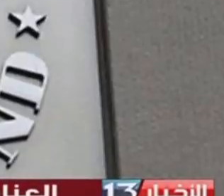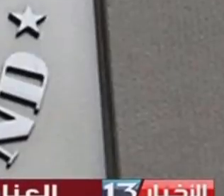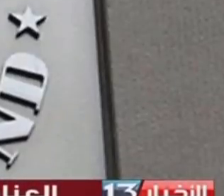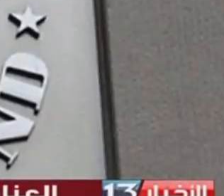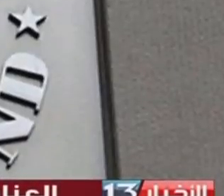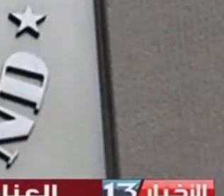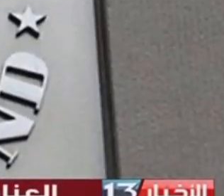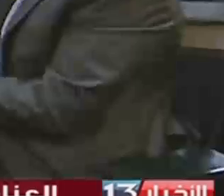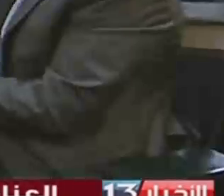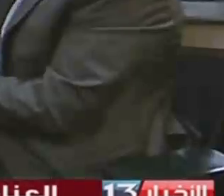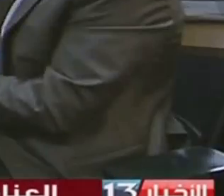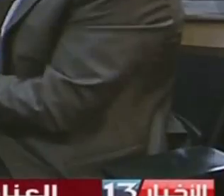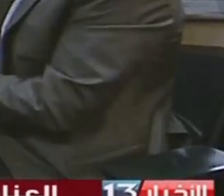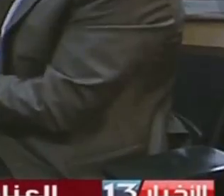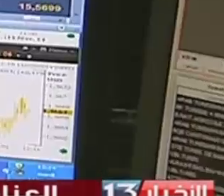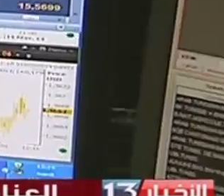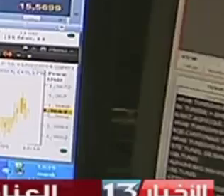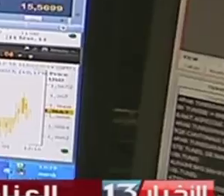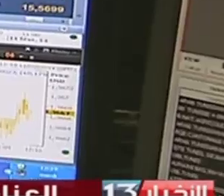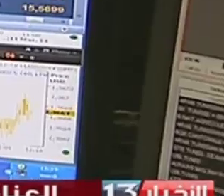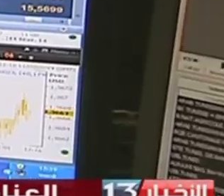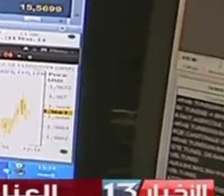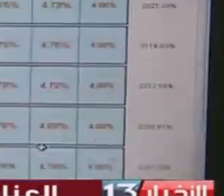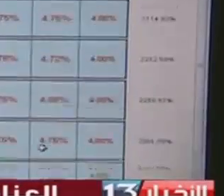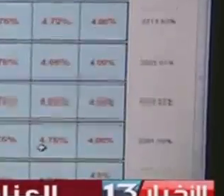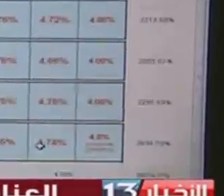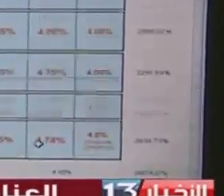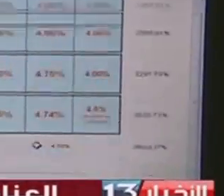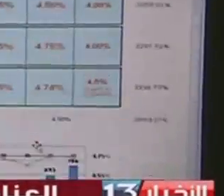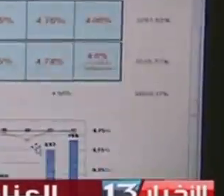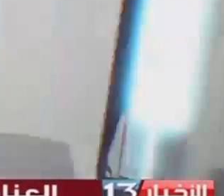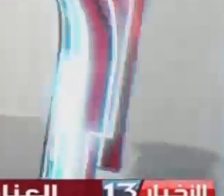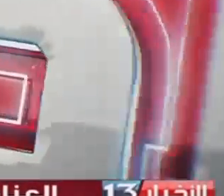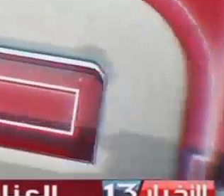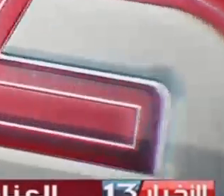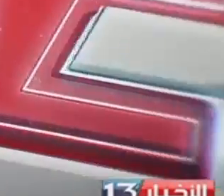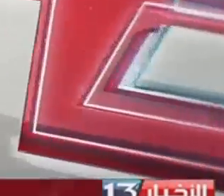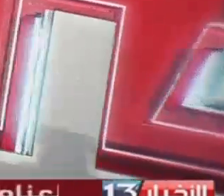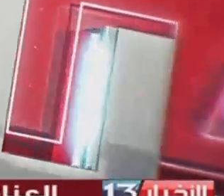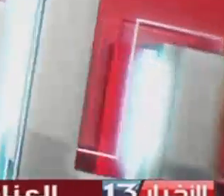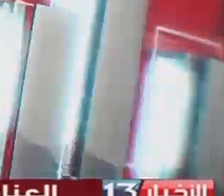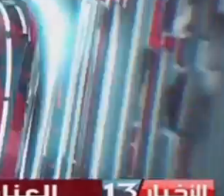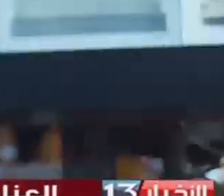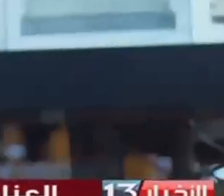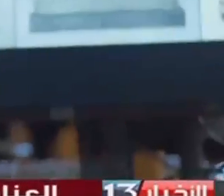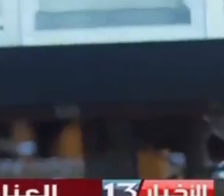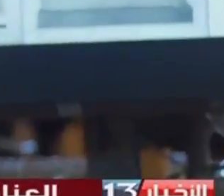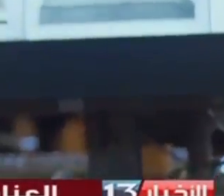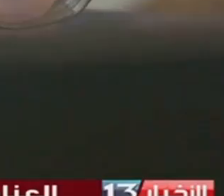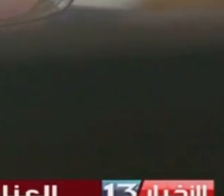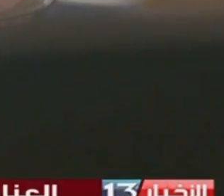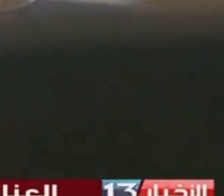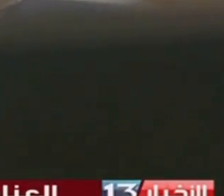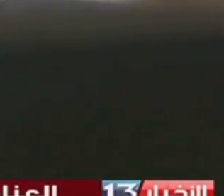جائحه قرونا سيدفع تونس الى الدخول في نسبه عز غير مسبوق في النمو في اليوم العالمي